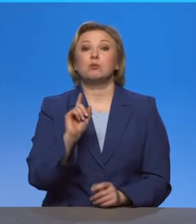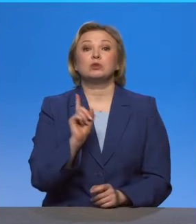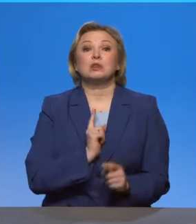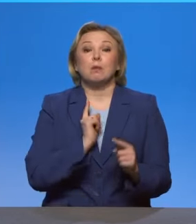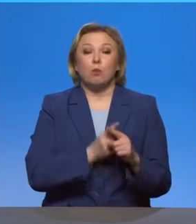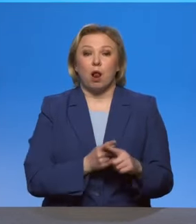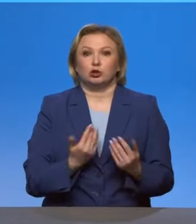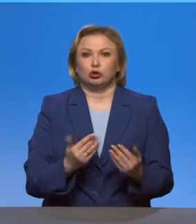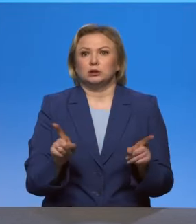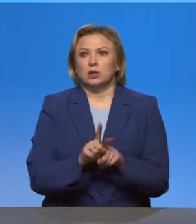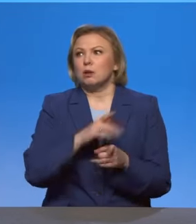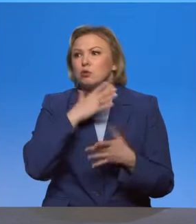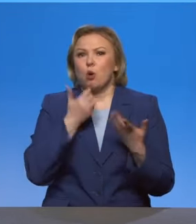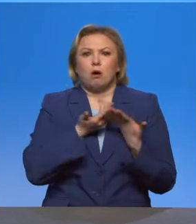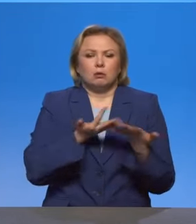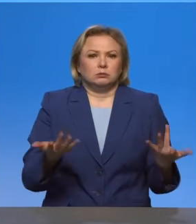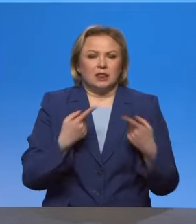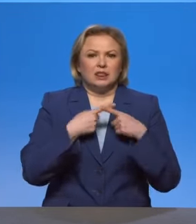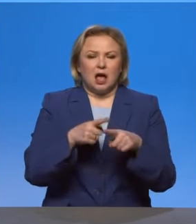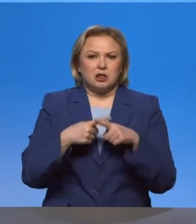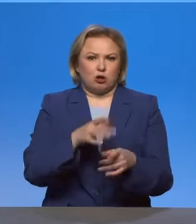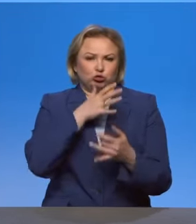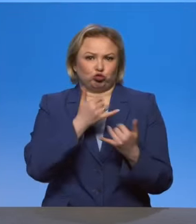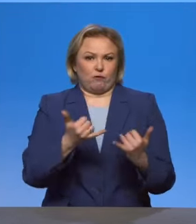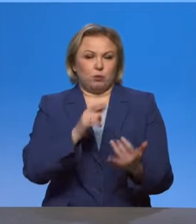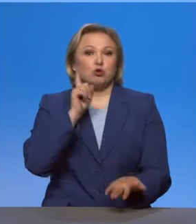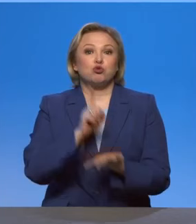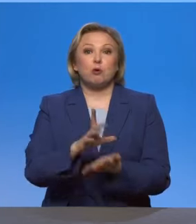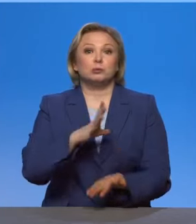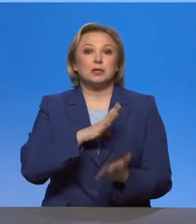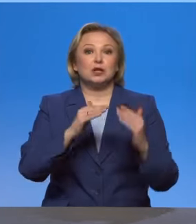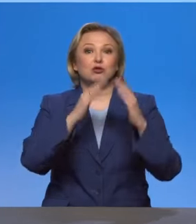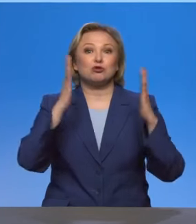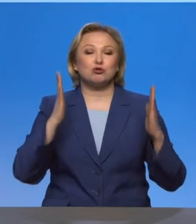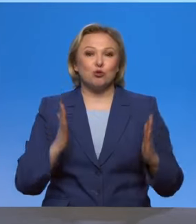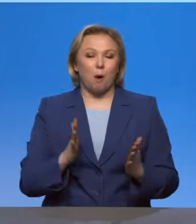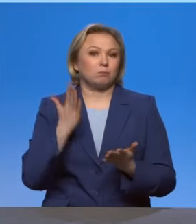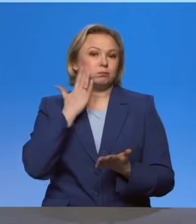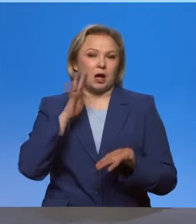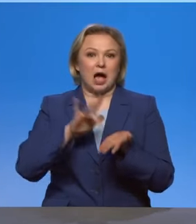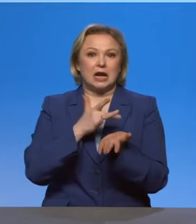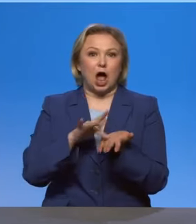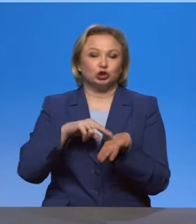столько технологий современных. Это должен быть дом рассчитан на количество...